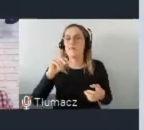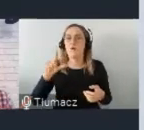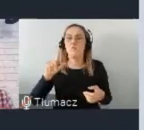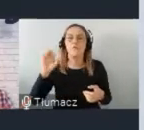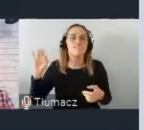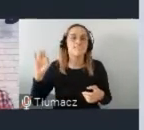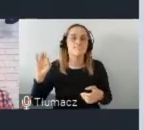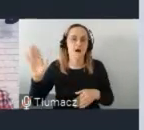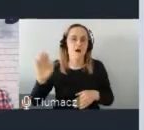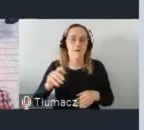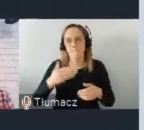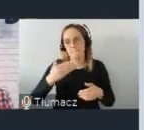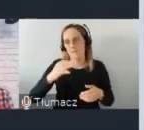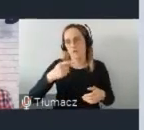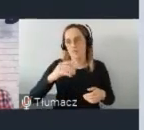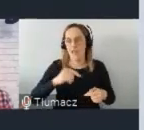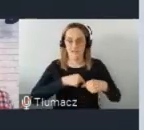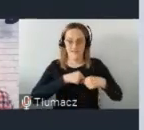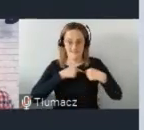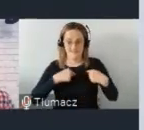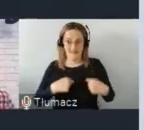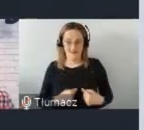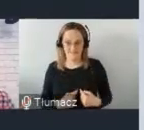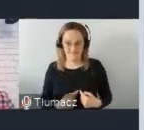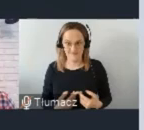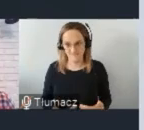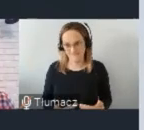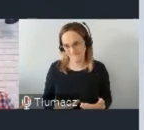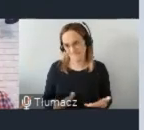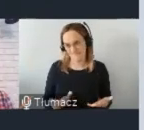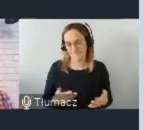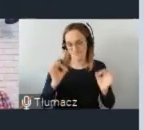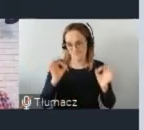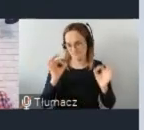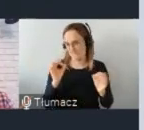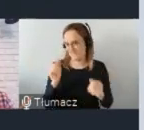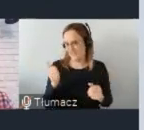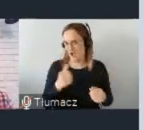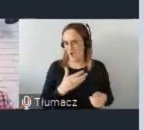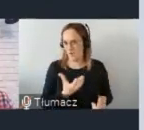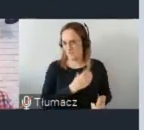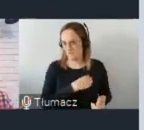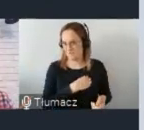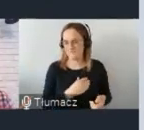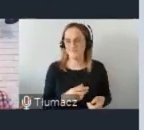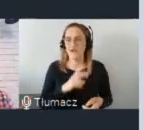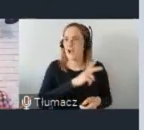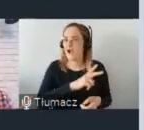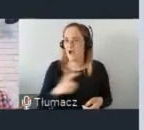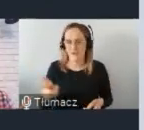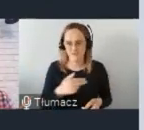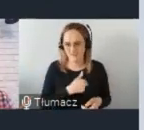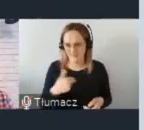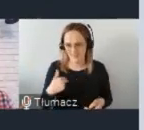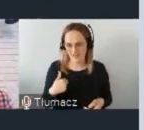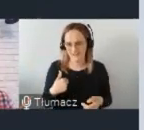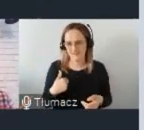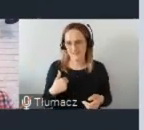sobie, jest model serca, tym akurat całkiem niezłej jakości był, który nakładamy. Myślę, że każdy z nas teraz